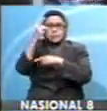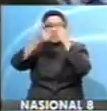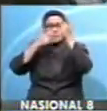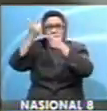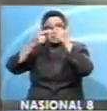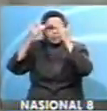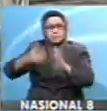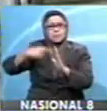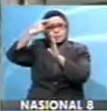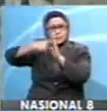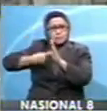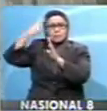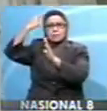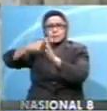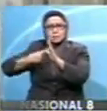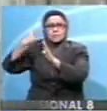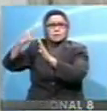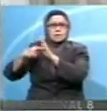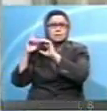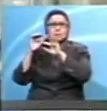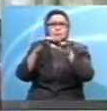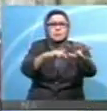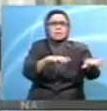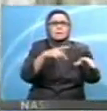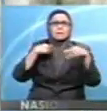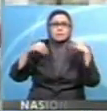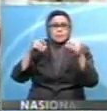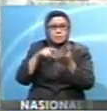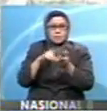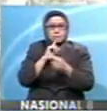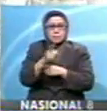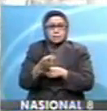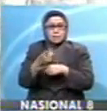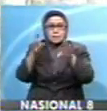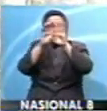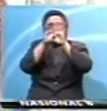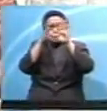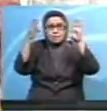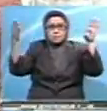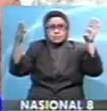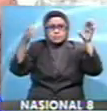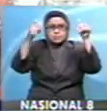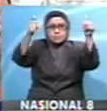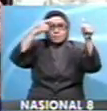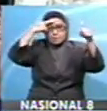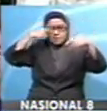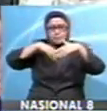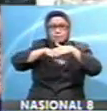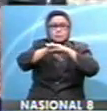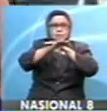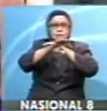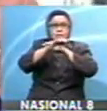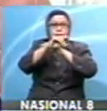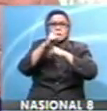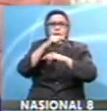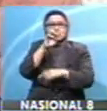setiap bulan saudara inilah Dia pintu masuk utama ke dalam Grand bazar menah usia00